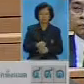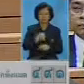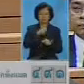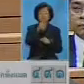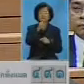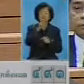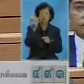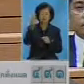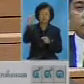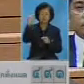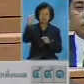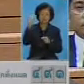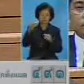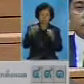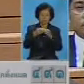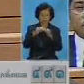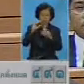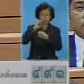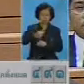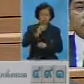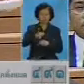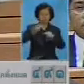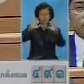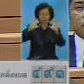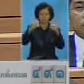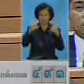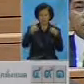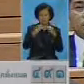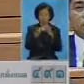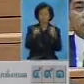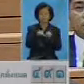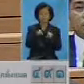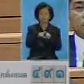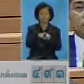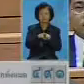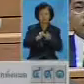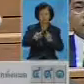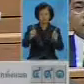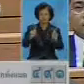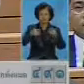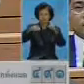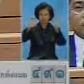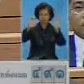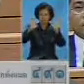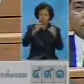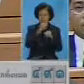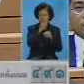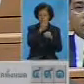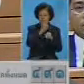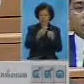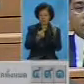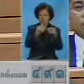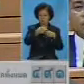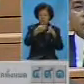าสมัยพรรคประชาธิปัตย์เป็นรัฐบาลมันก็มีเรื่องอย่างนี้ครับแต่รัฐบาลไม่เคยโทษว่าปัญหาราคายางพาราจ